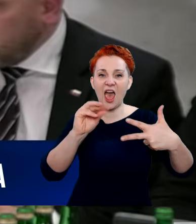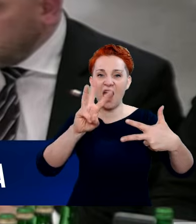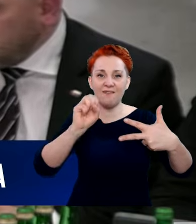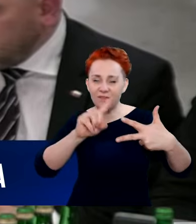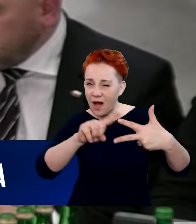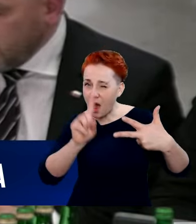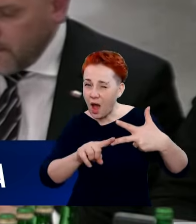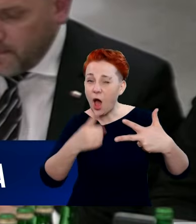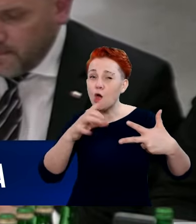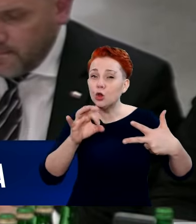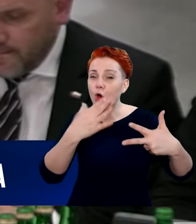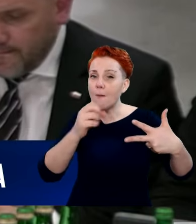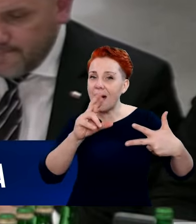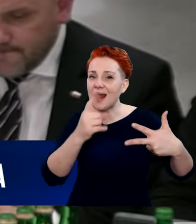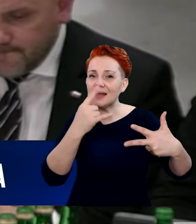i pan Domoracki. Dobrze.